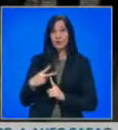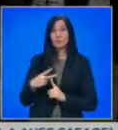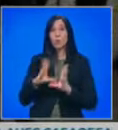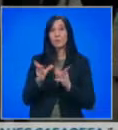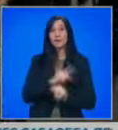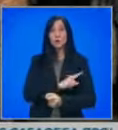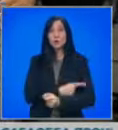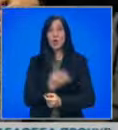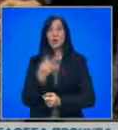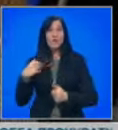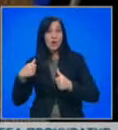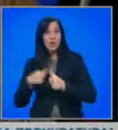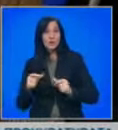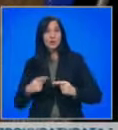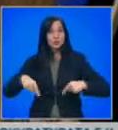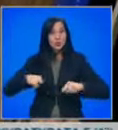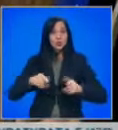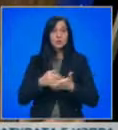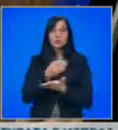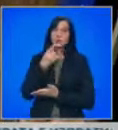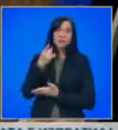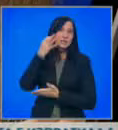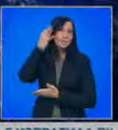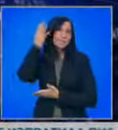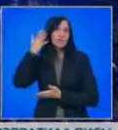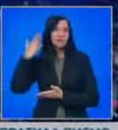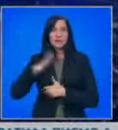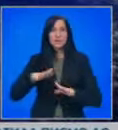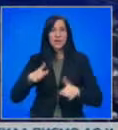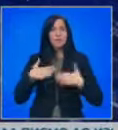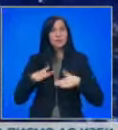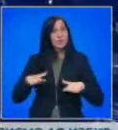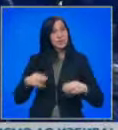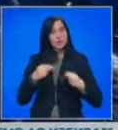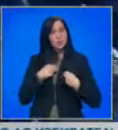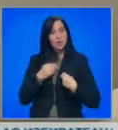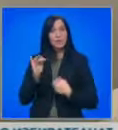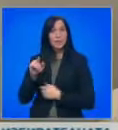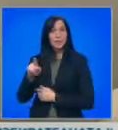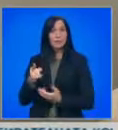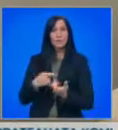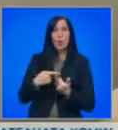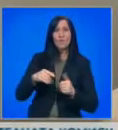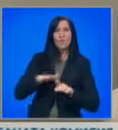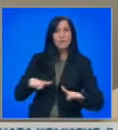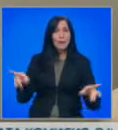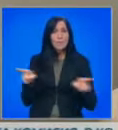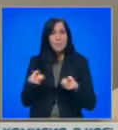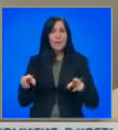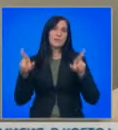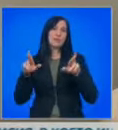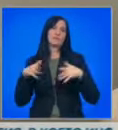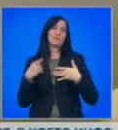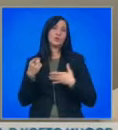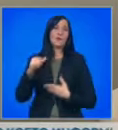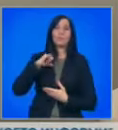отново с Лигна Студио, за да се случи тази мечта за децата. Нашите деца заслужават да са там. Толкова деца пеят, надяват се,